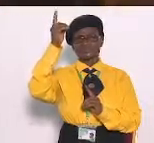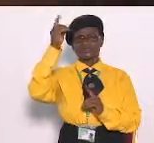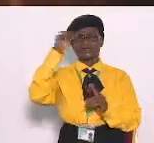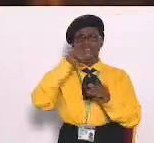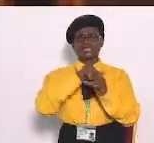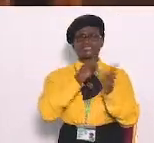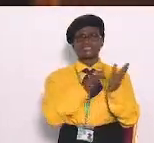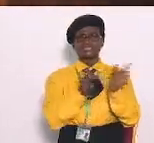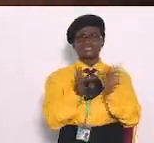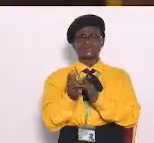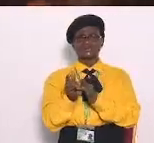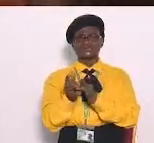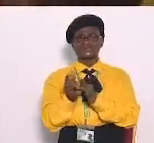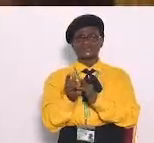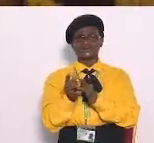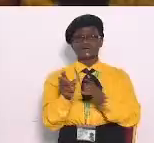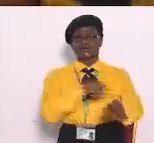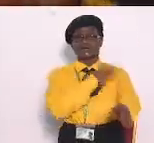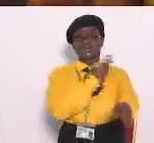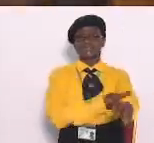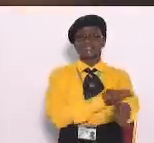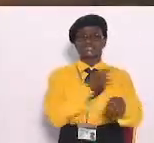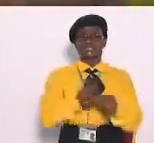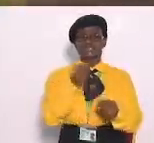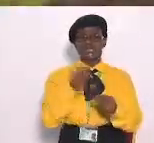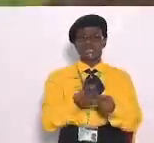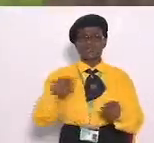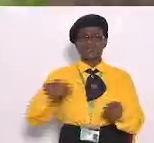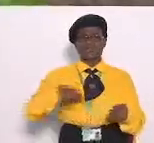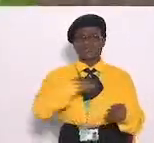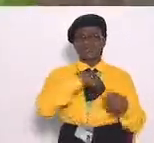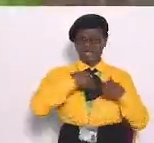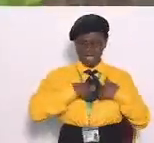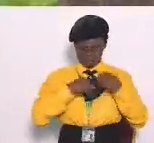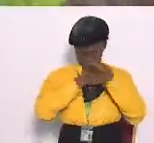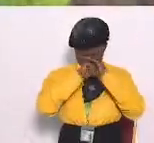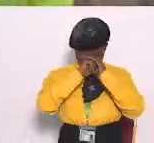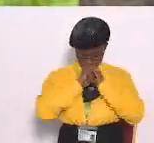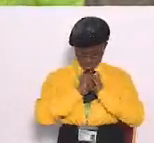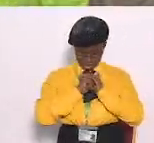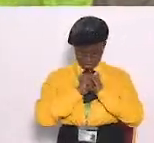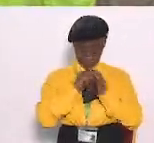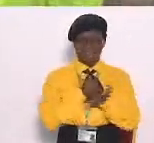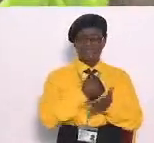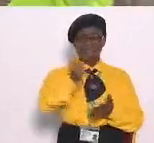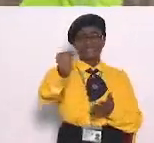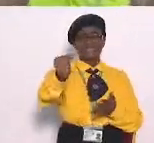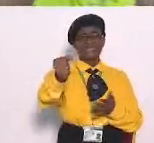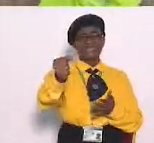Seigneur au nom puissant de Jésus-Christ nous avons